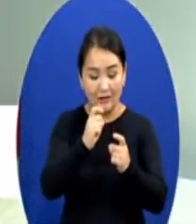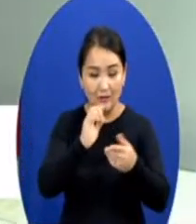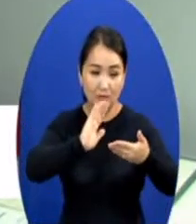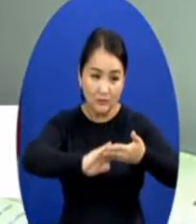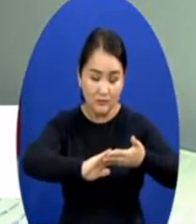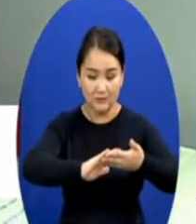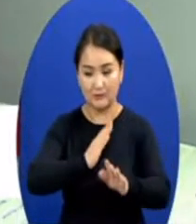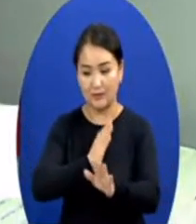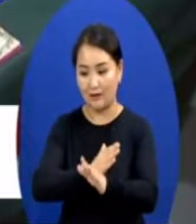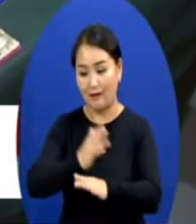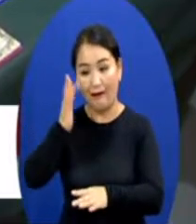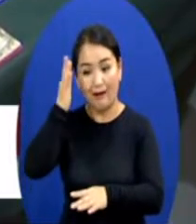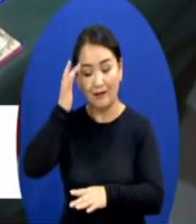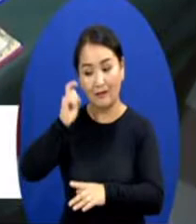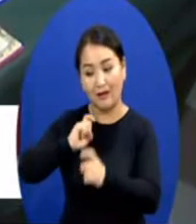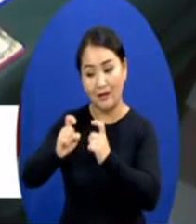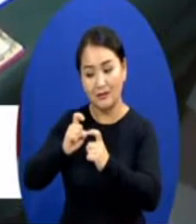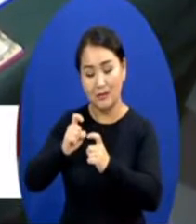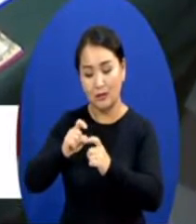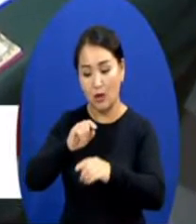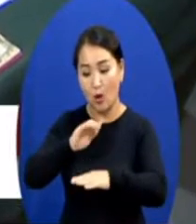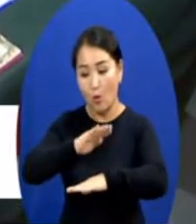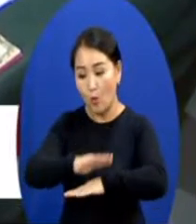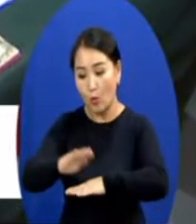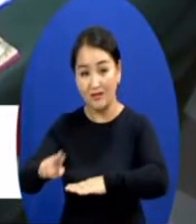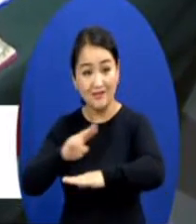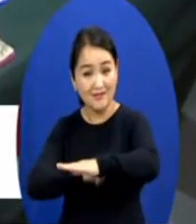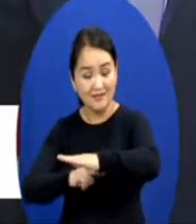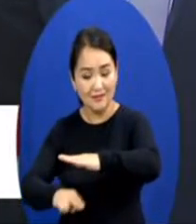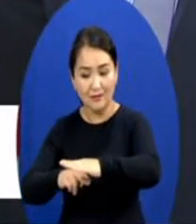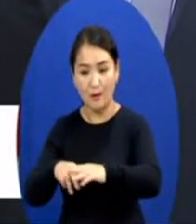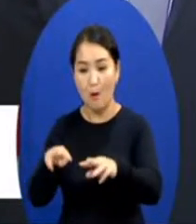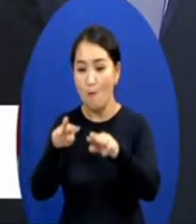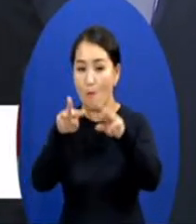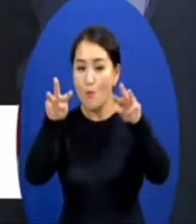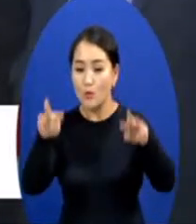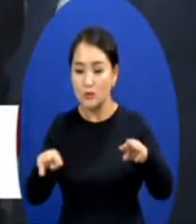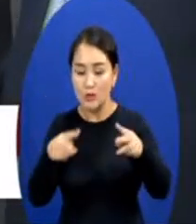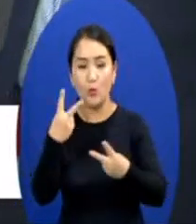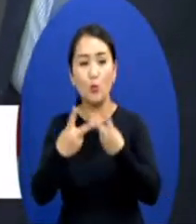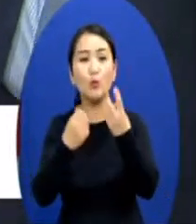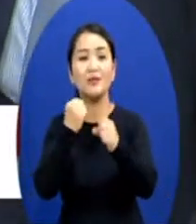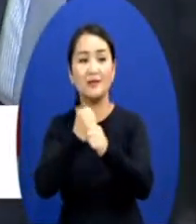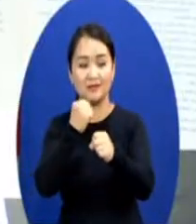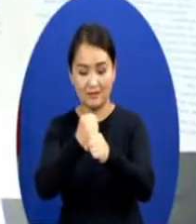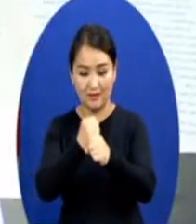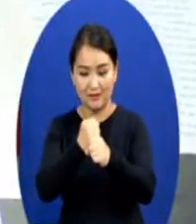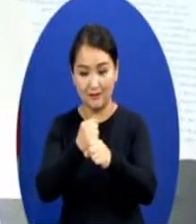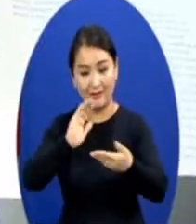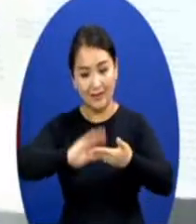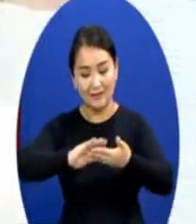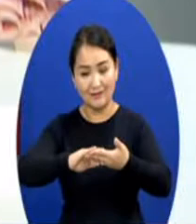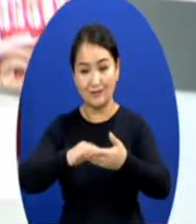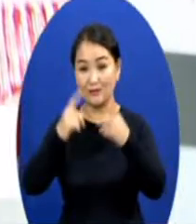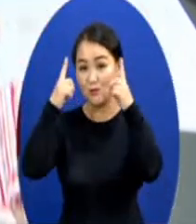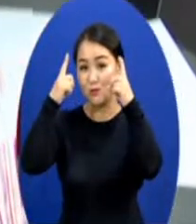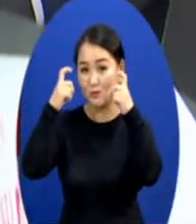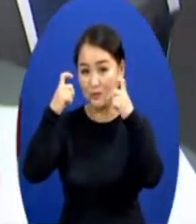хүүхдийн цэцэрлэг, ой самжуулах архив болон музейн үйл ажиллагаатай танилцж яамны хамт олонтой дурсгалын зураг авахуллаа.